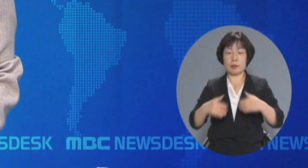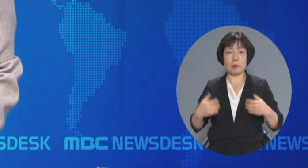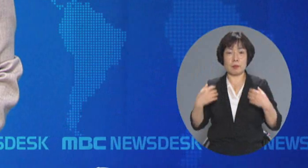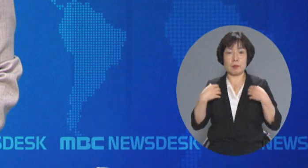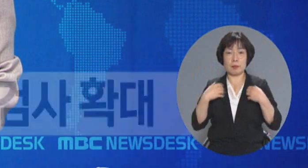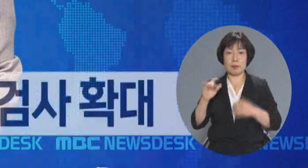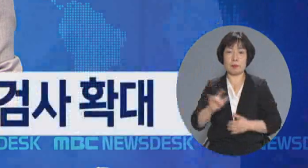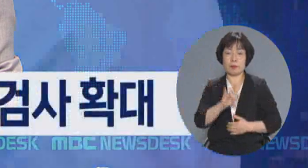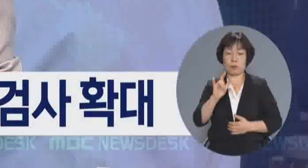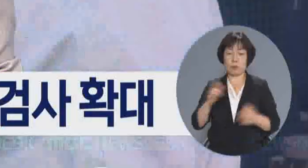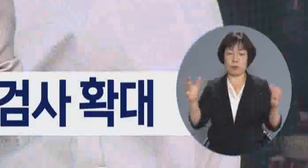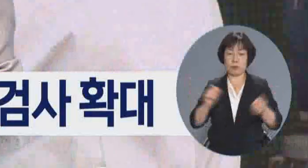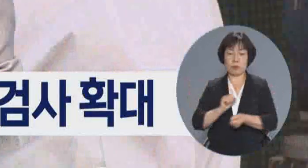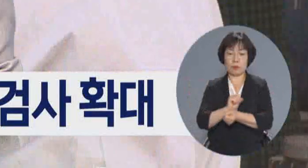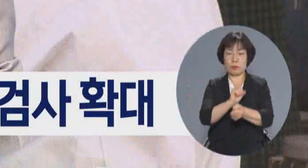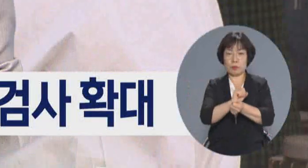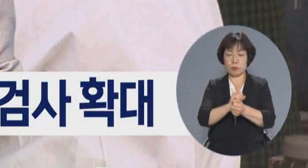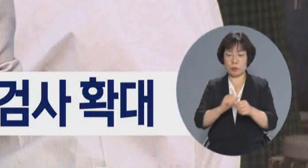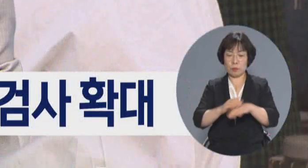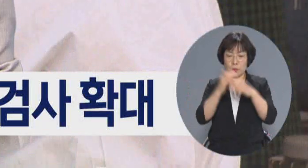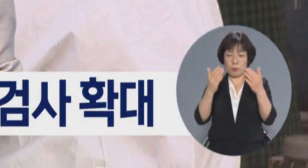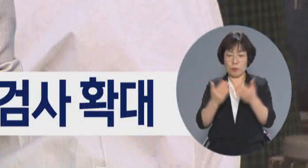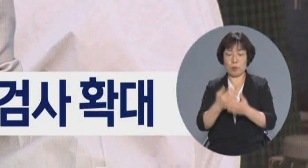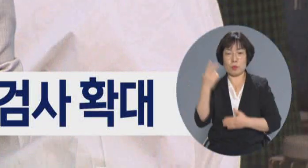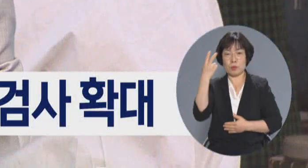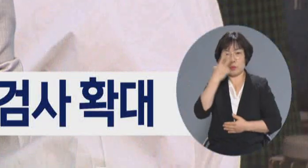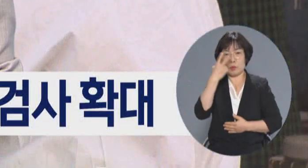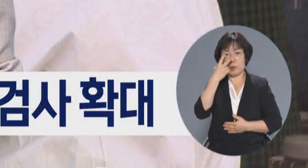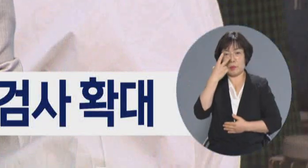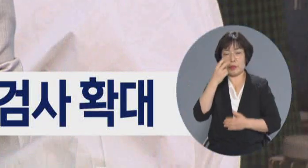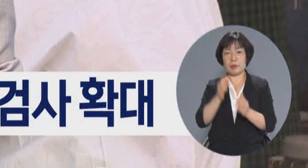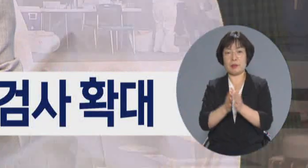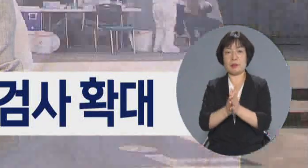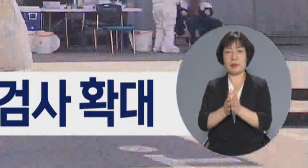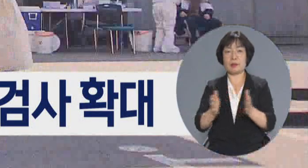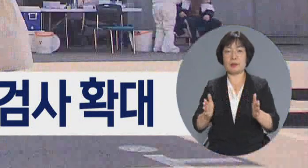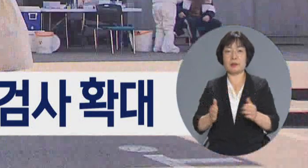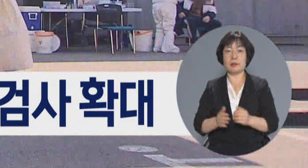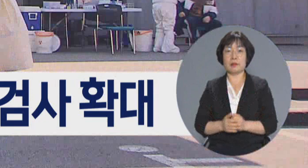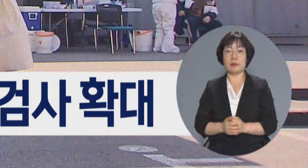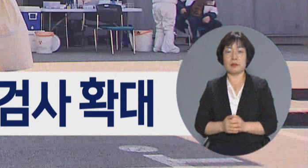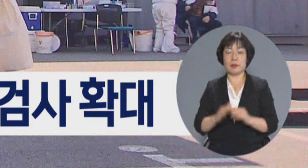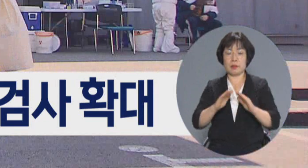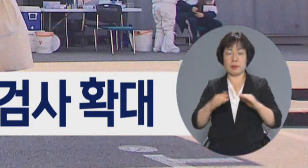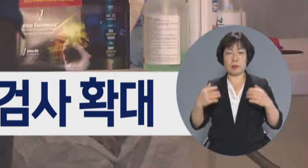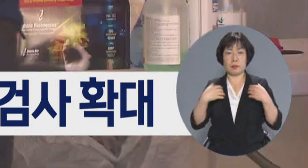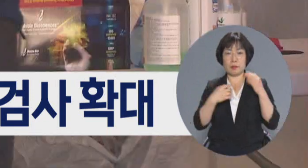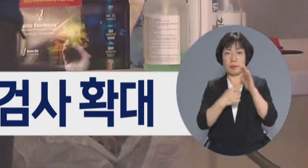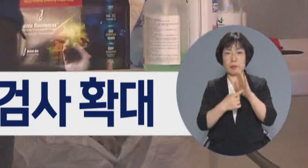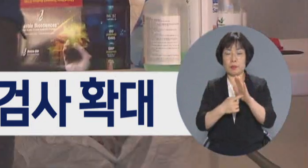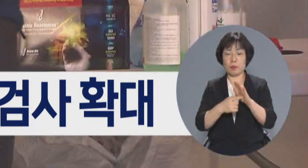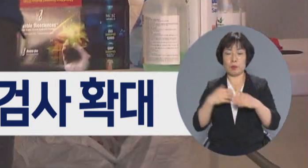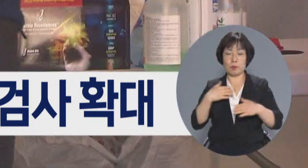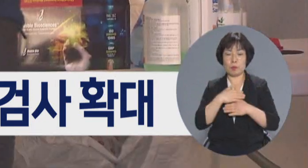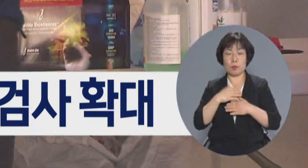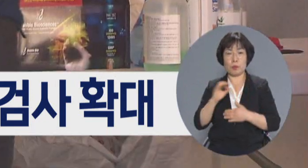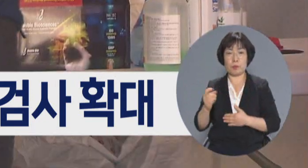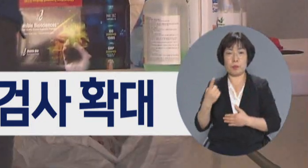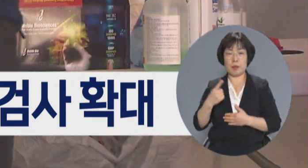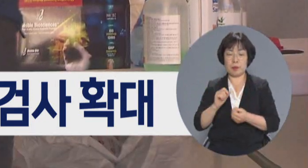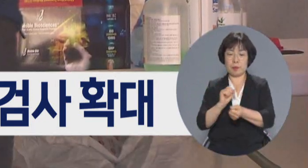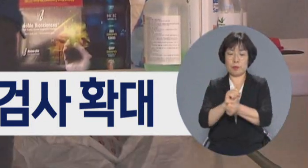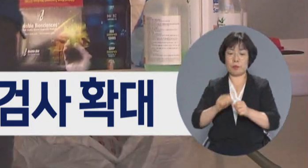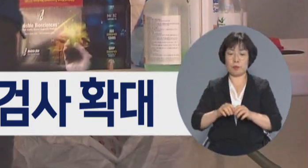전라남도가 코로나19 집단 감염의 전수검사 등 적극적인 대응에 나섭니다. 전남도는 최근 목욕탕발 연쇄